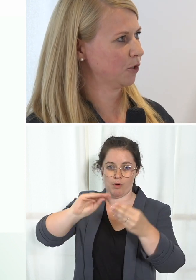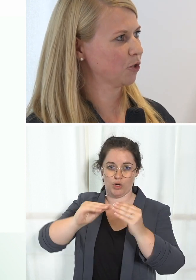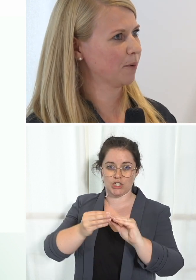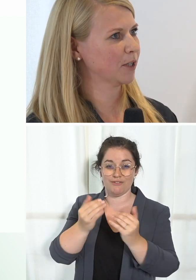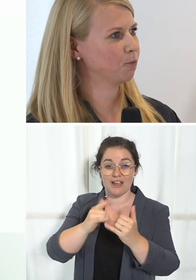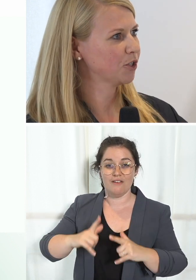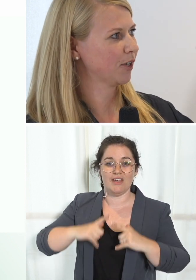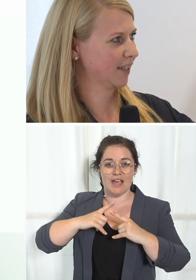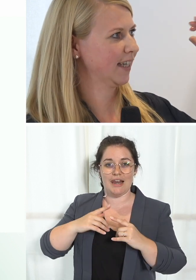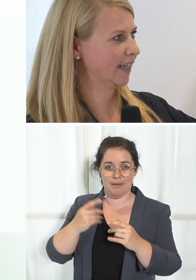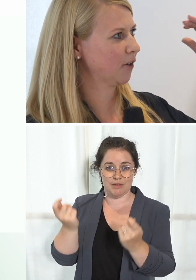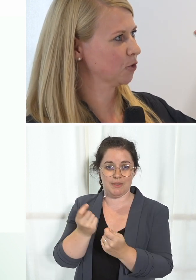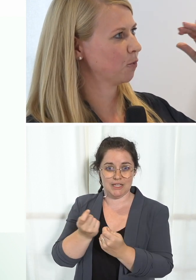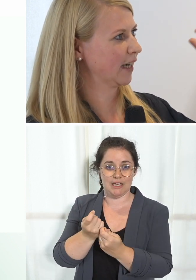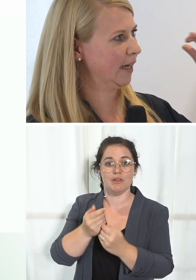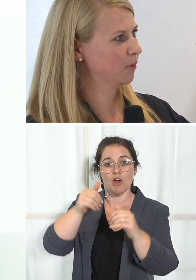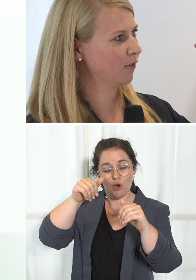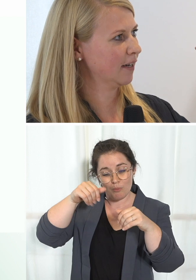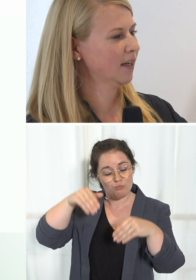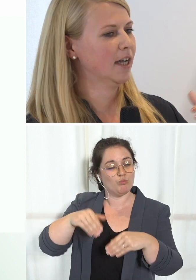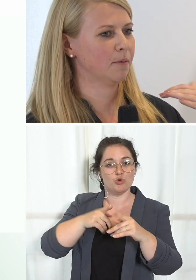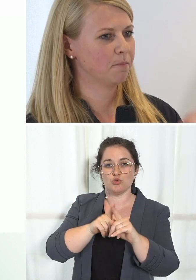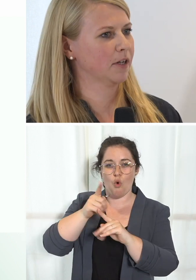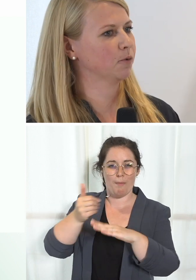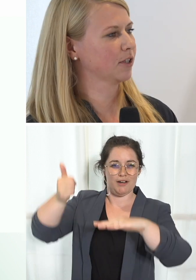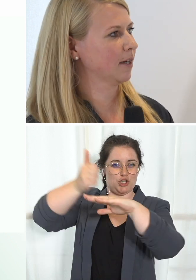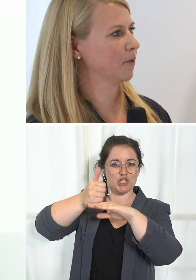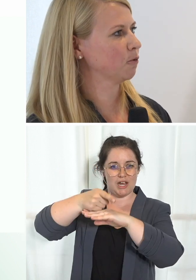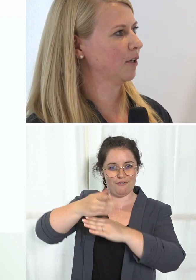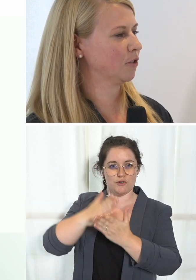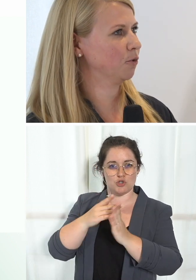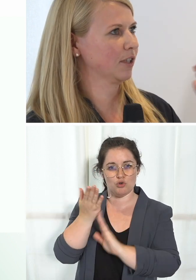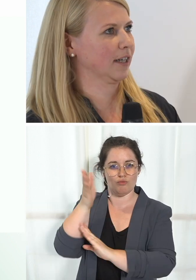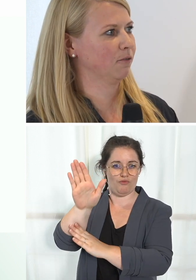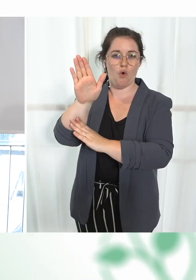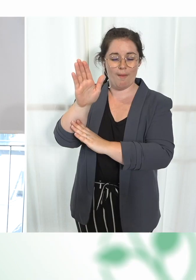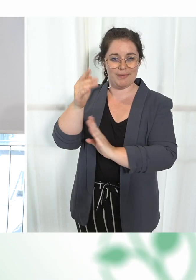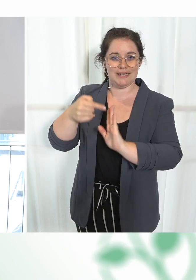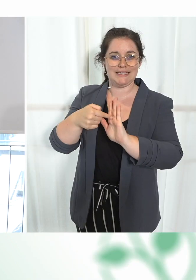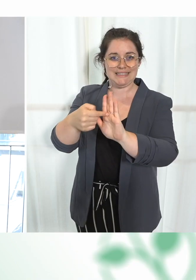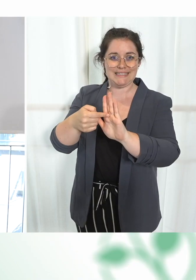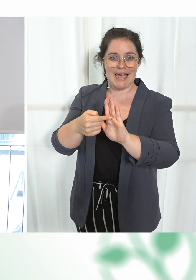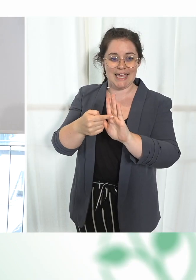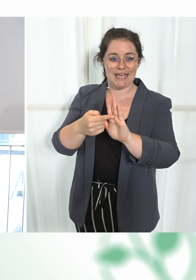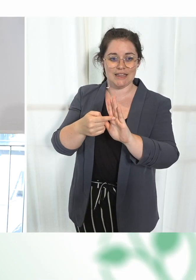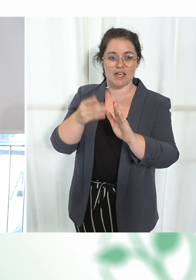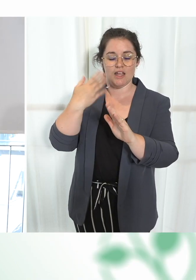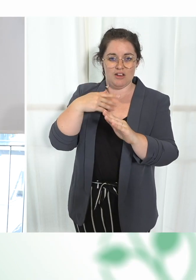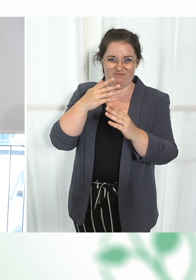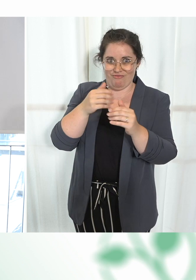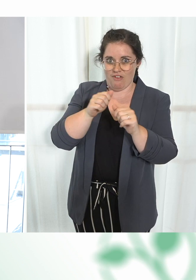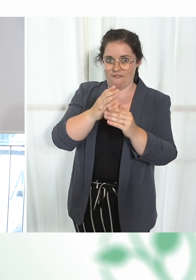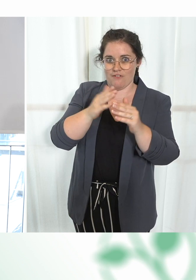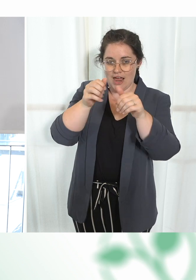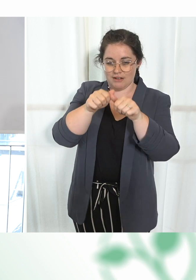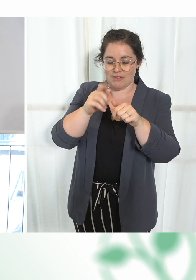Betrieb. Und ich sage einmal, es muss halt tatsächlich ganz oben gelebt werden, damit man die unteren Personen, also unteren, wir haben eine ganz flache Hierarchie, da sind